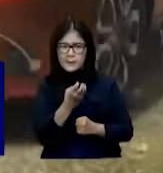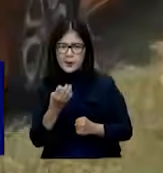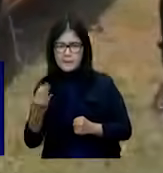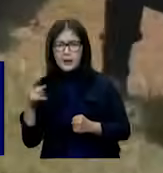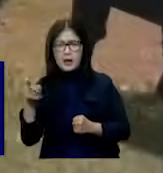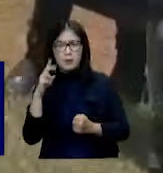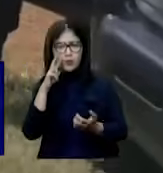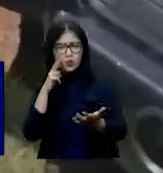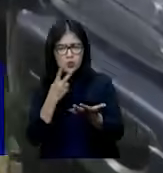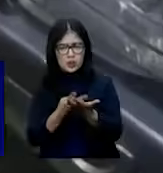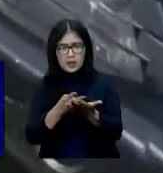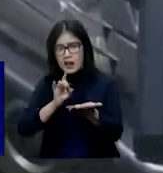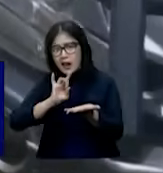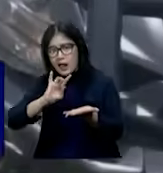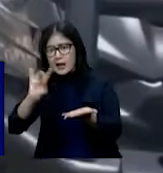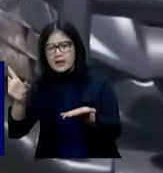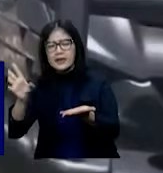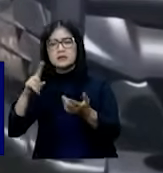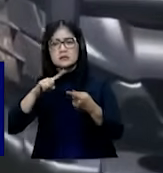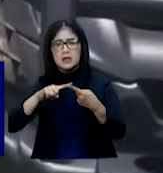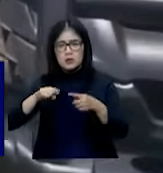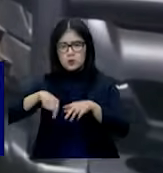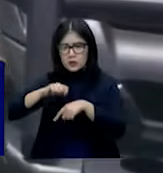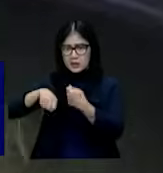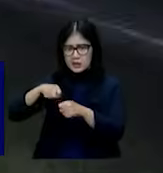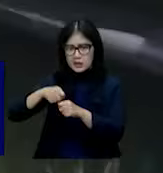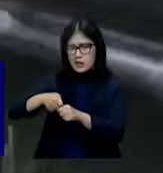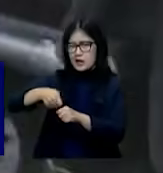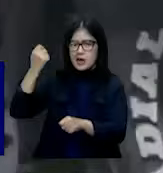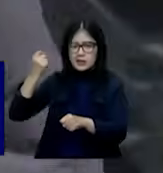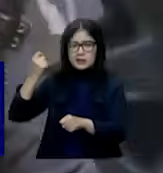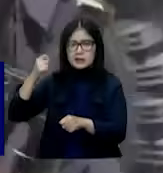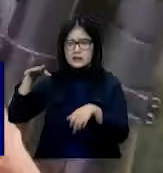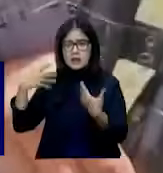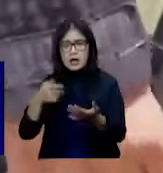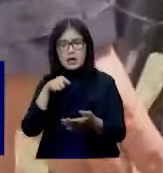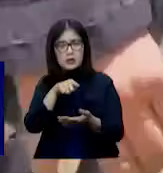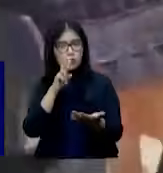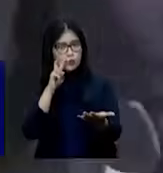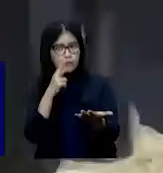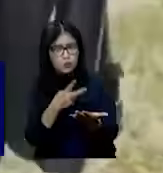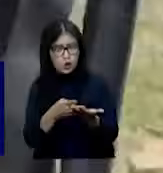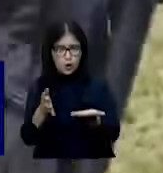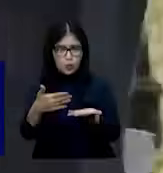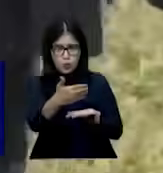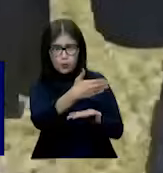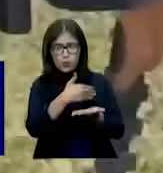lainnya, diantaranya yakni satu buah granat jenis nanas. Dan atas bukti-bukti tersebut, kini